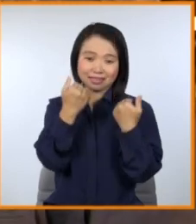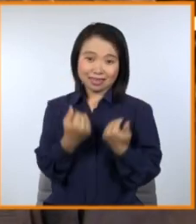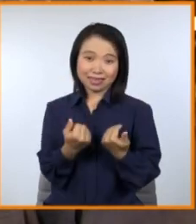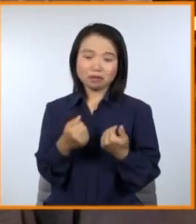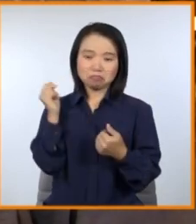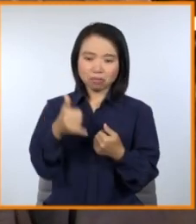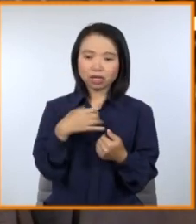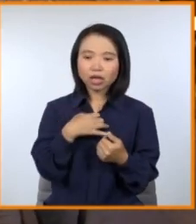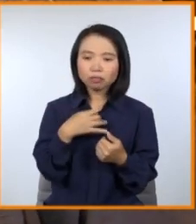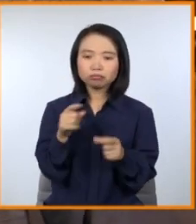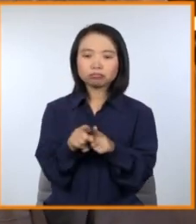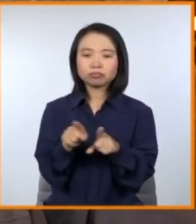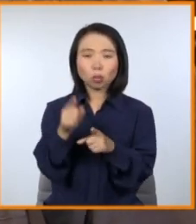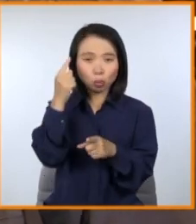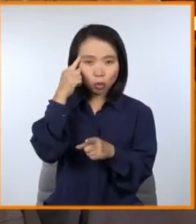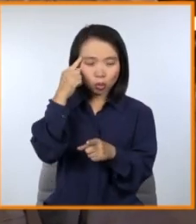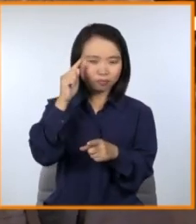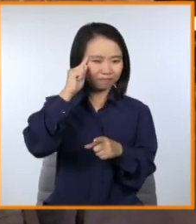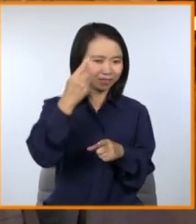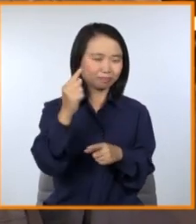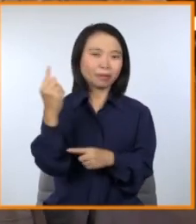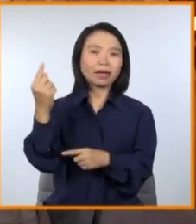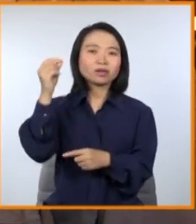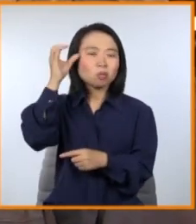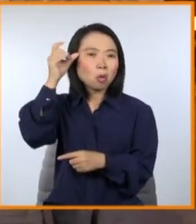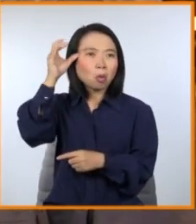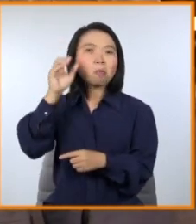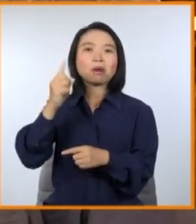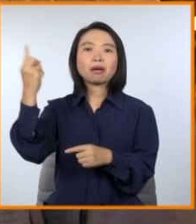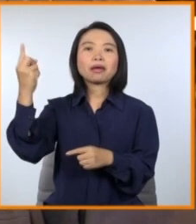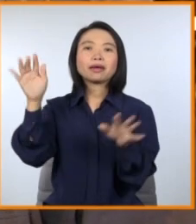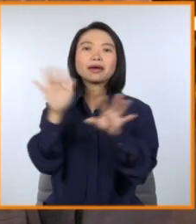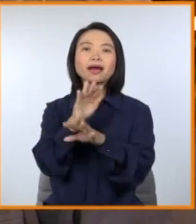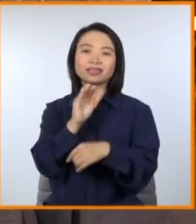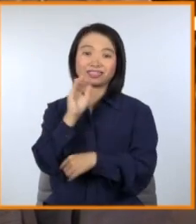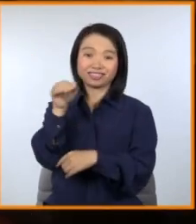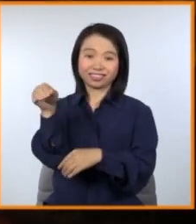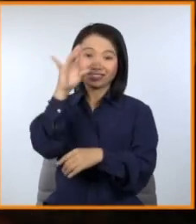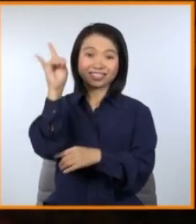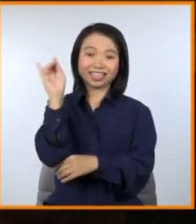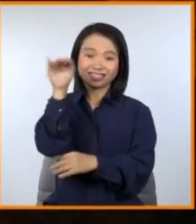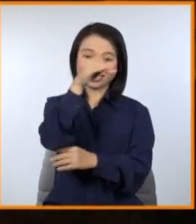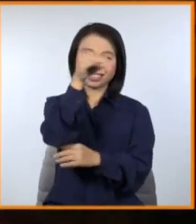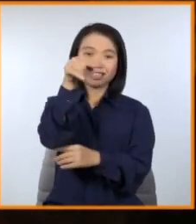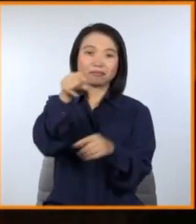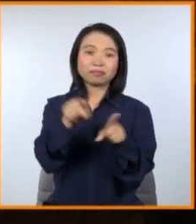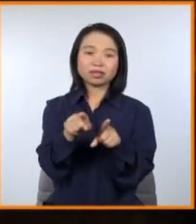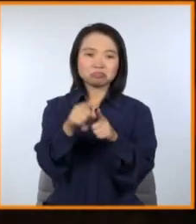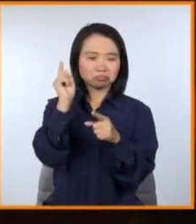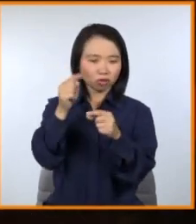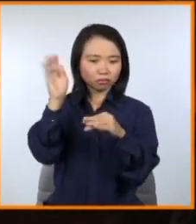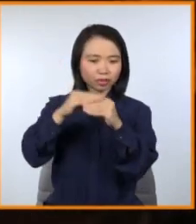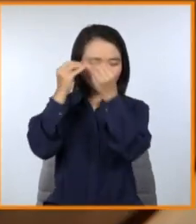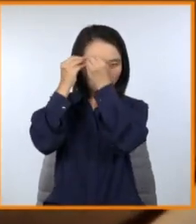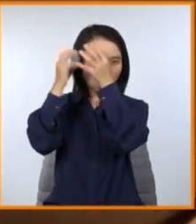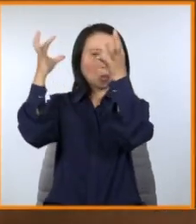าแล้วต้องได้ความรู้กลับไปได้ความคิดใหม่ๆได้จินตนาการใหม่ๆคนโลกของไดโนเสาร์เป็นโลกของจินตนาการ คุณรุ่นได้พาพลอย